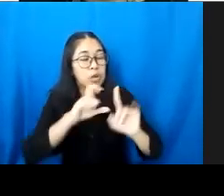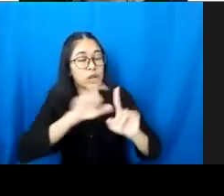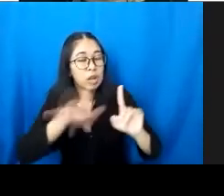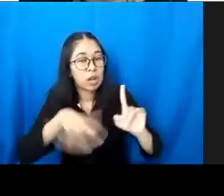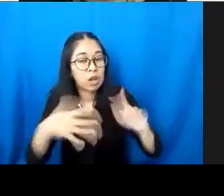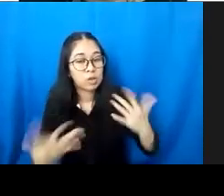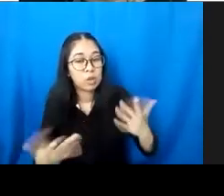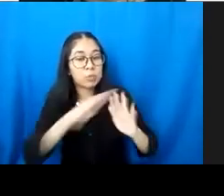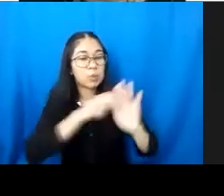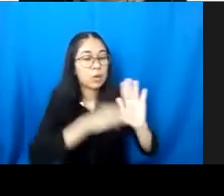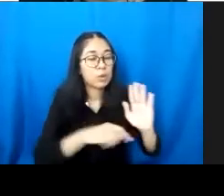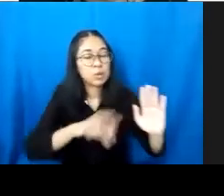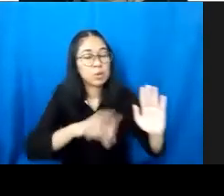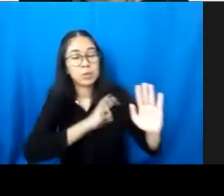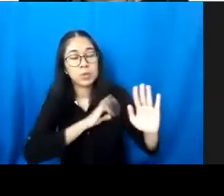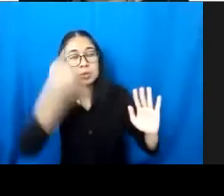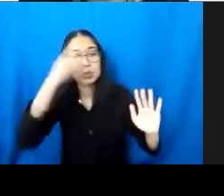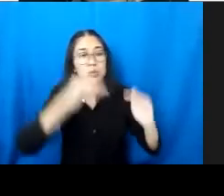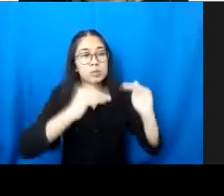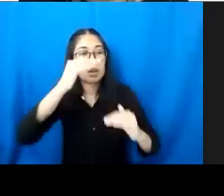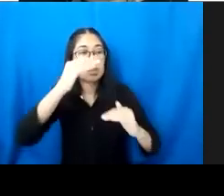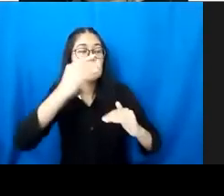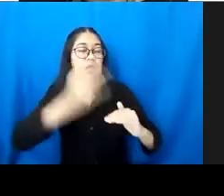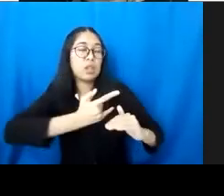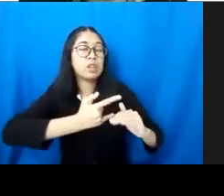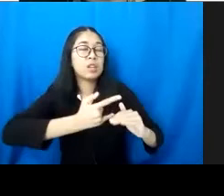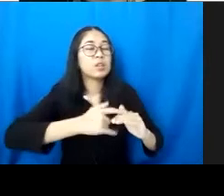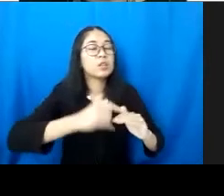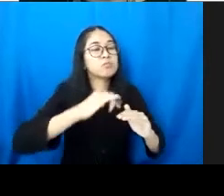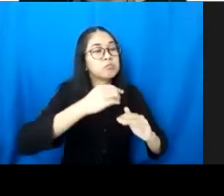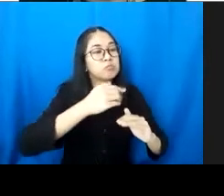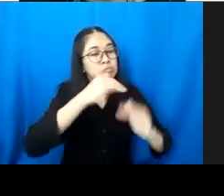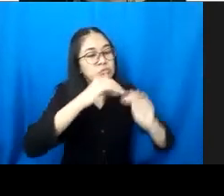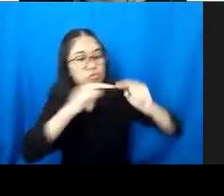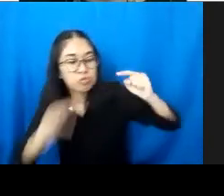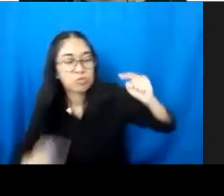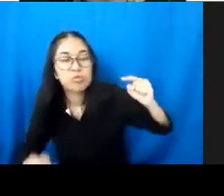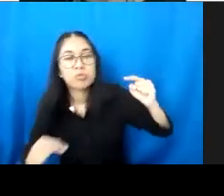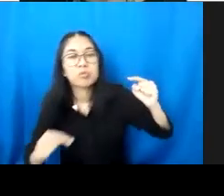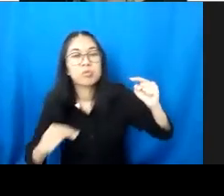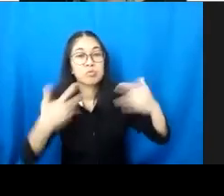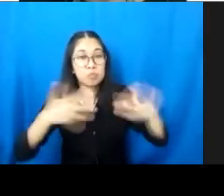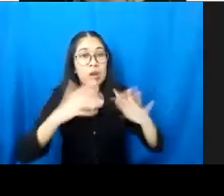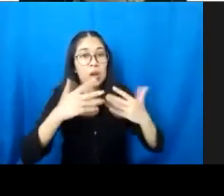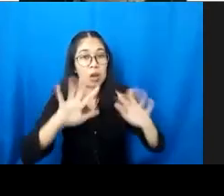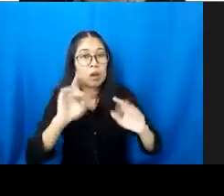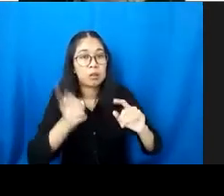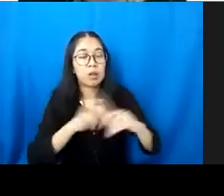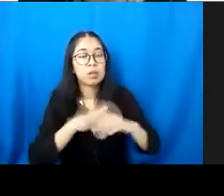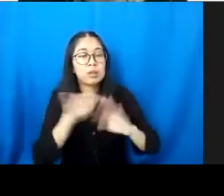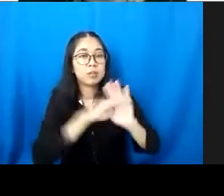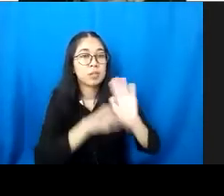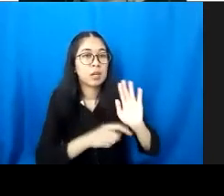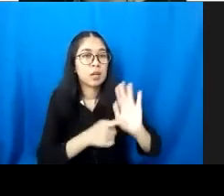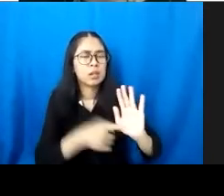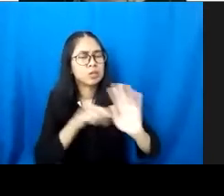gubernur untuk penurunan stunting. Nah, apakah janji dari penurunan stunting ini dengan kebijakan yang ada